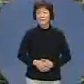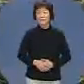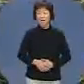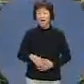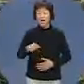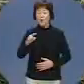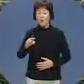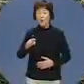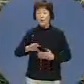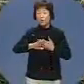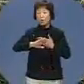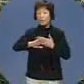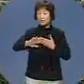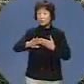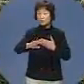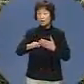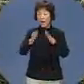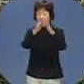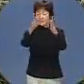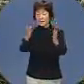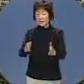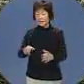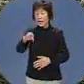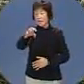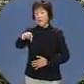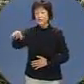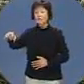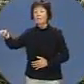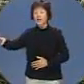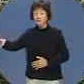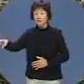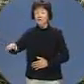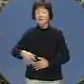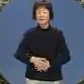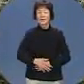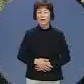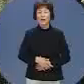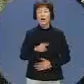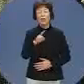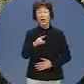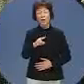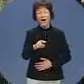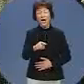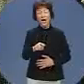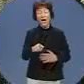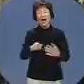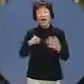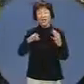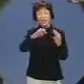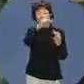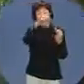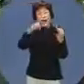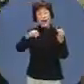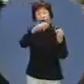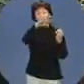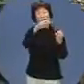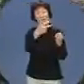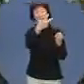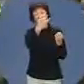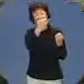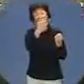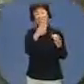碑が市内にもたくさんあっちこっちに残ってます。 じゃあこれは70回登ったという証なんですね。 そう。